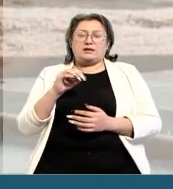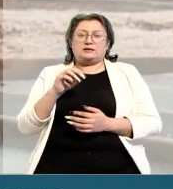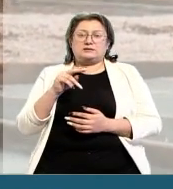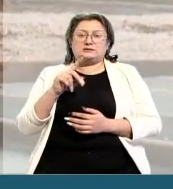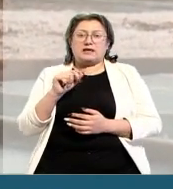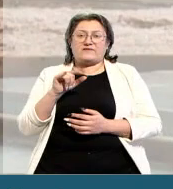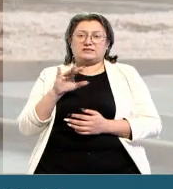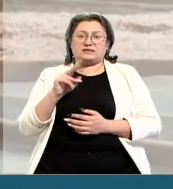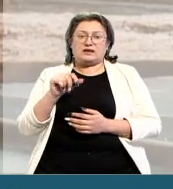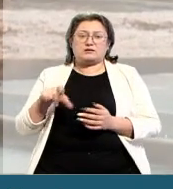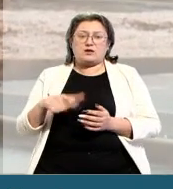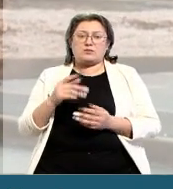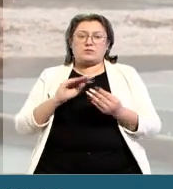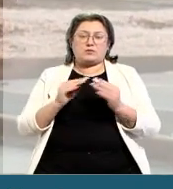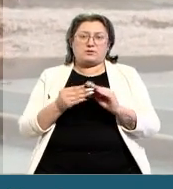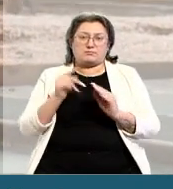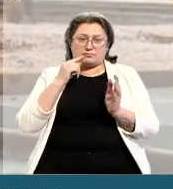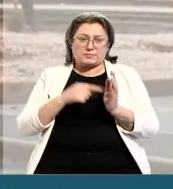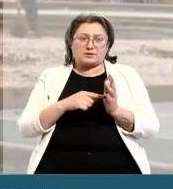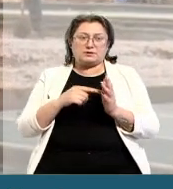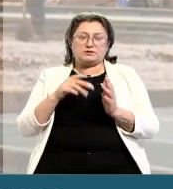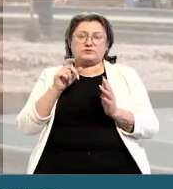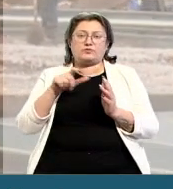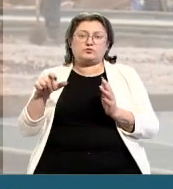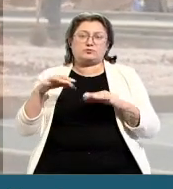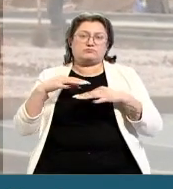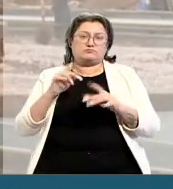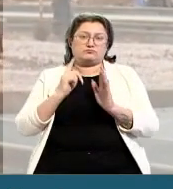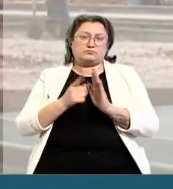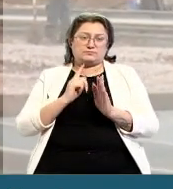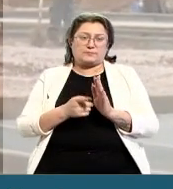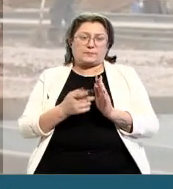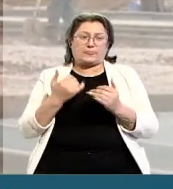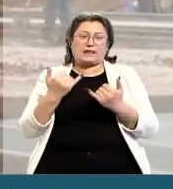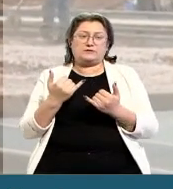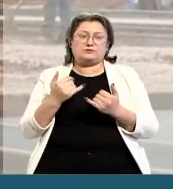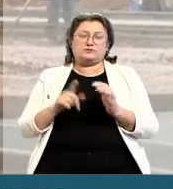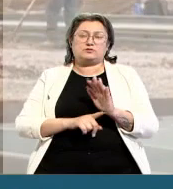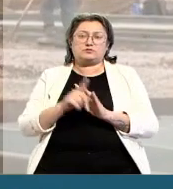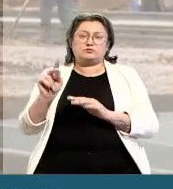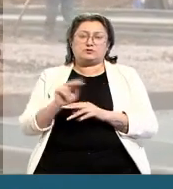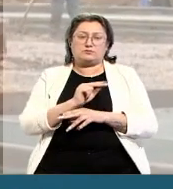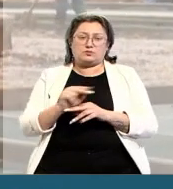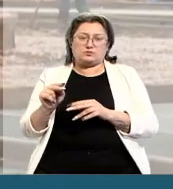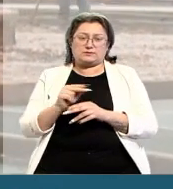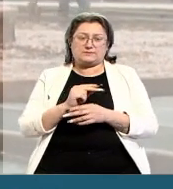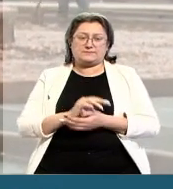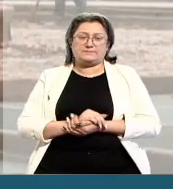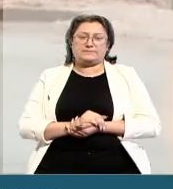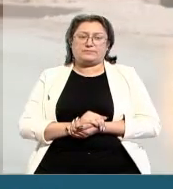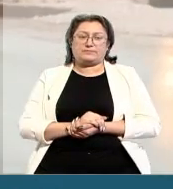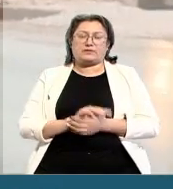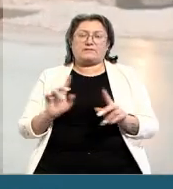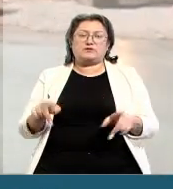басталып, республикалық маңызы бар автомобиль тас жолы қалпына келтірілуде. Қайта құру жобасы шеңберінде Аят өзенінің көпірінен